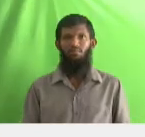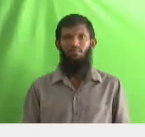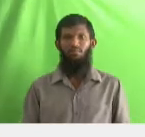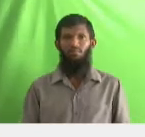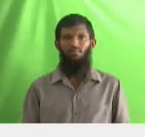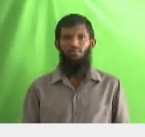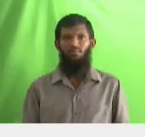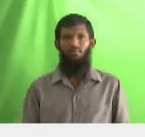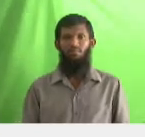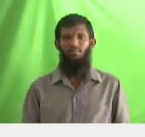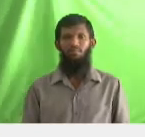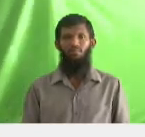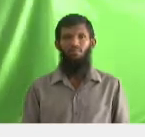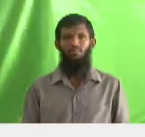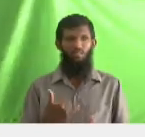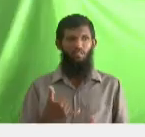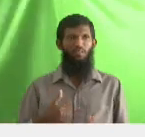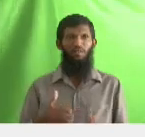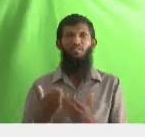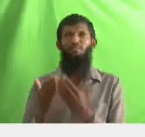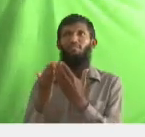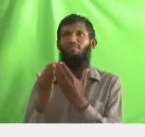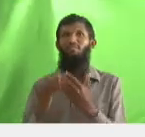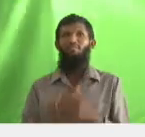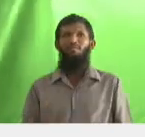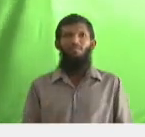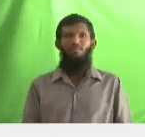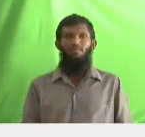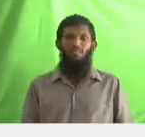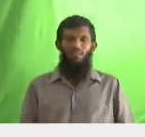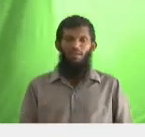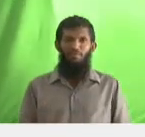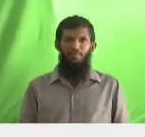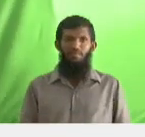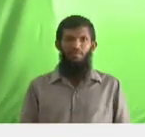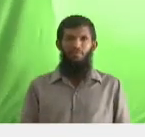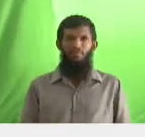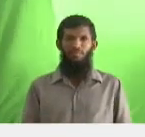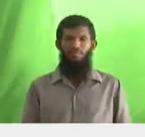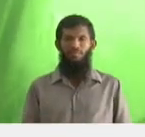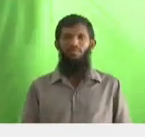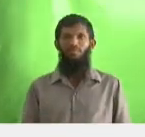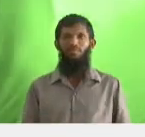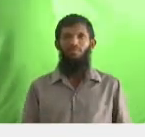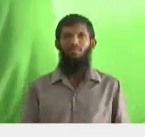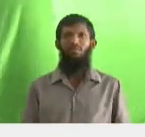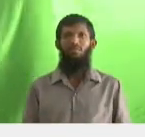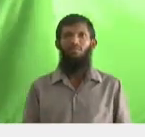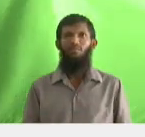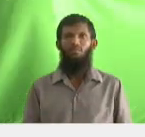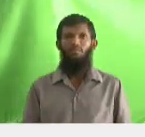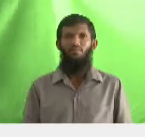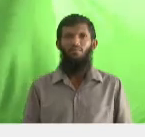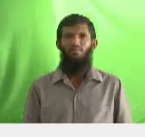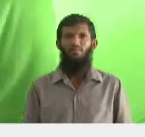في كل مكان. اللهم إنا نسألك من الخير كله، عاجله وآجله، ما علمنا منه وما لم نعلم،